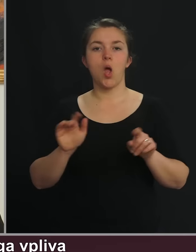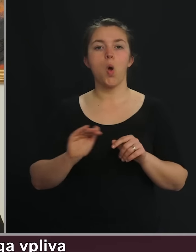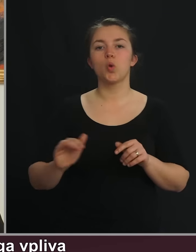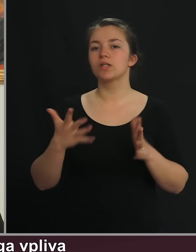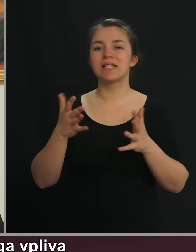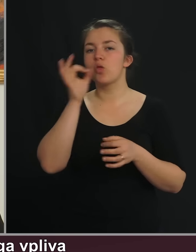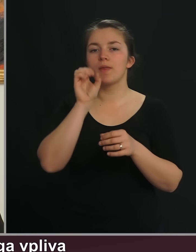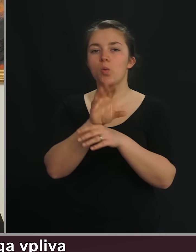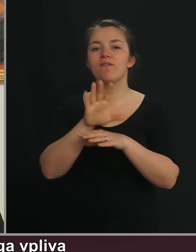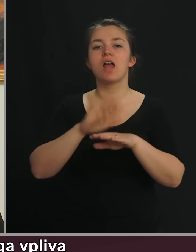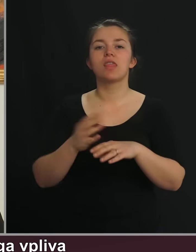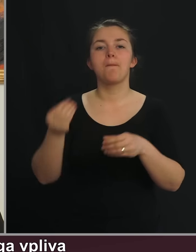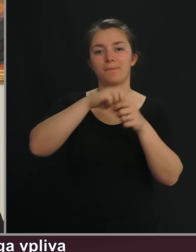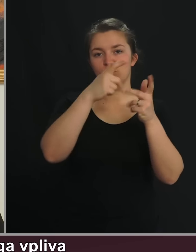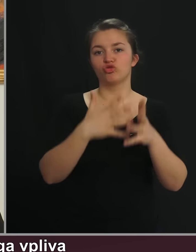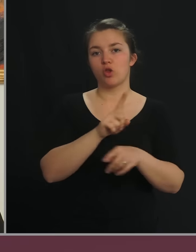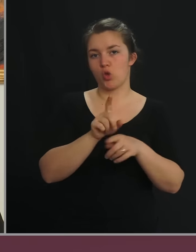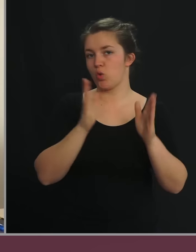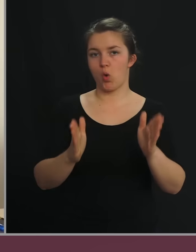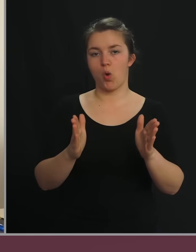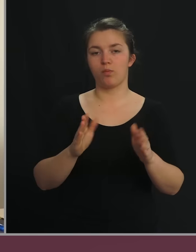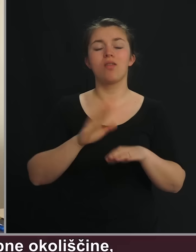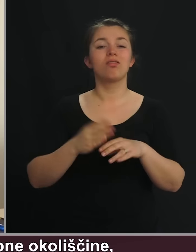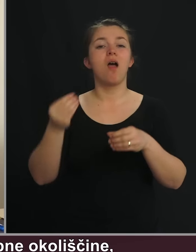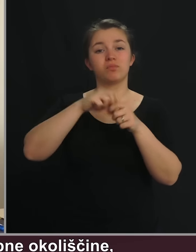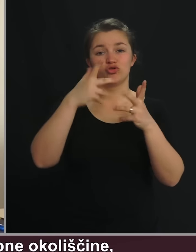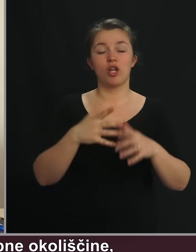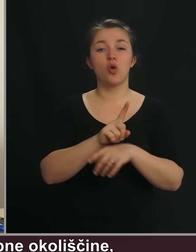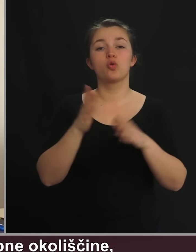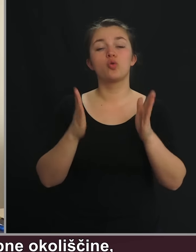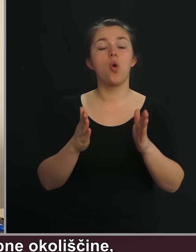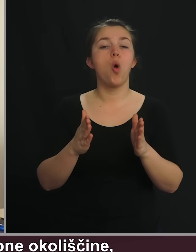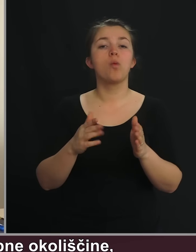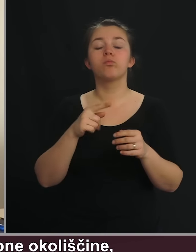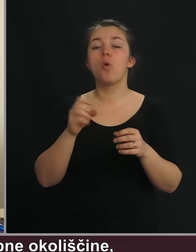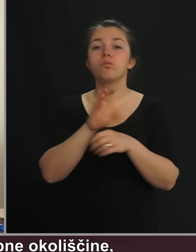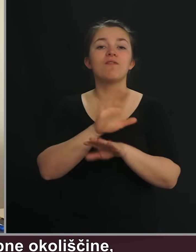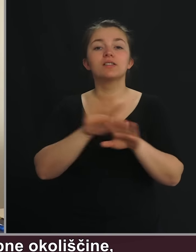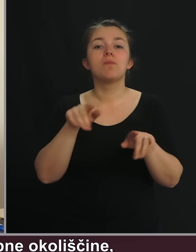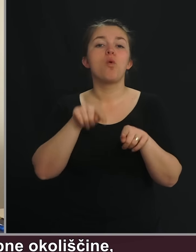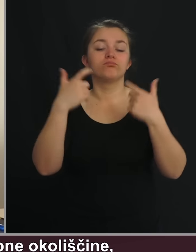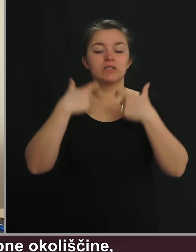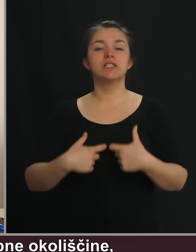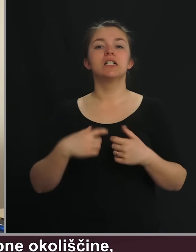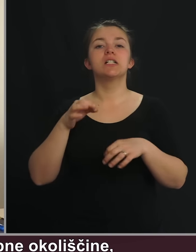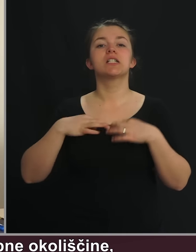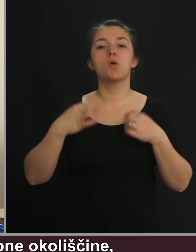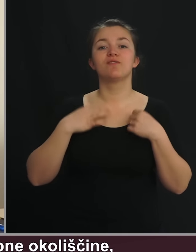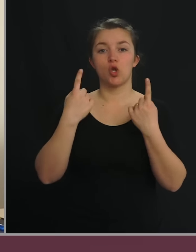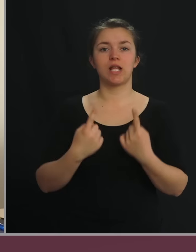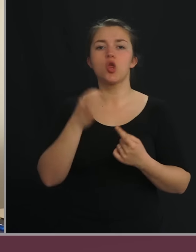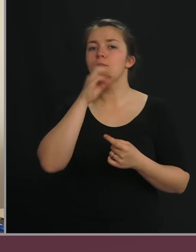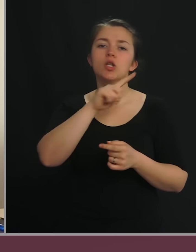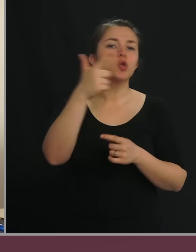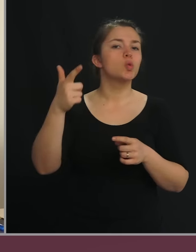Ne, otroci nimajo nobenega vpliva na prišteto dobo. Na prišteto dobo vplivajo le osebne okoliščine, ki so povezane z zdravstvenim